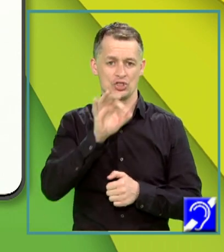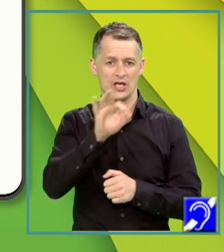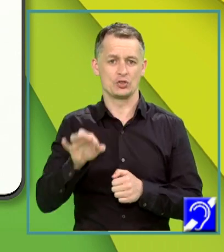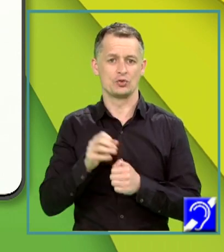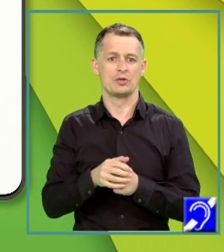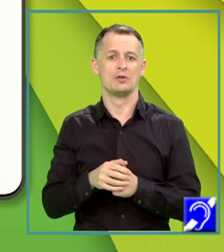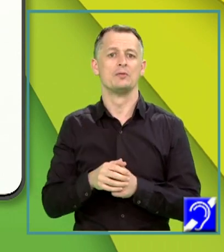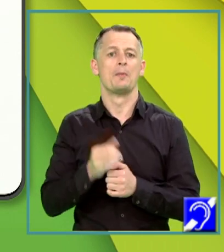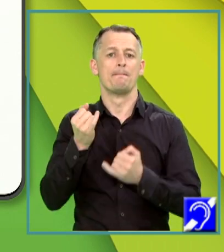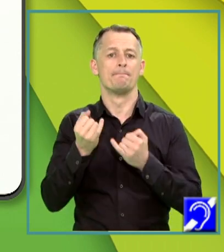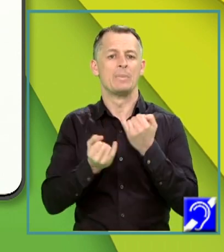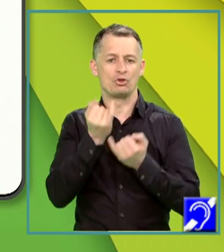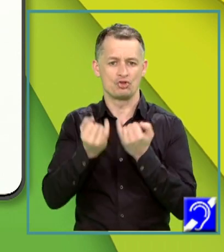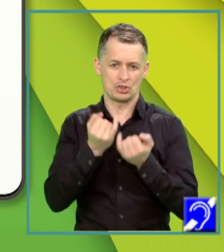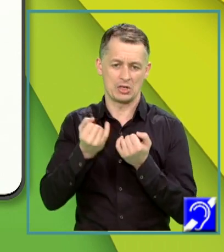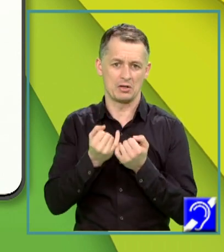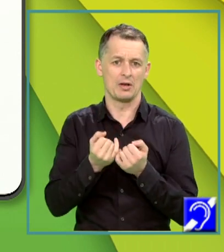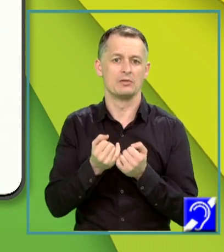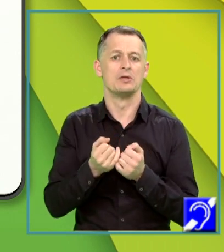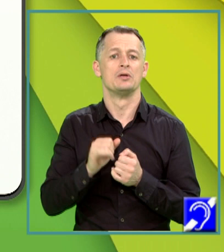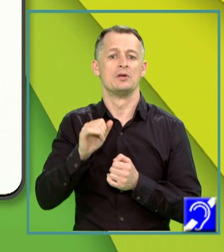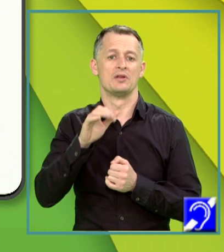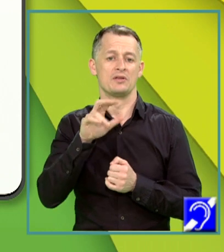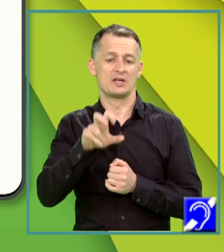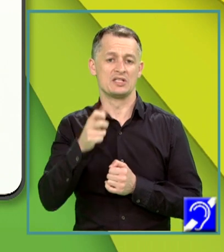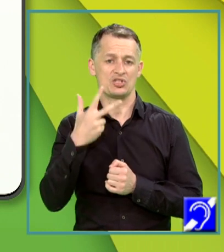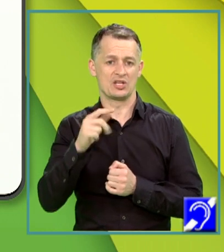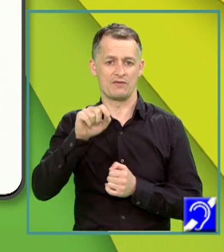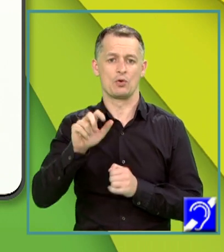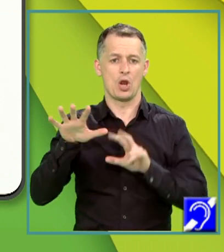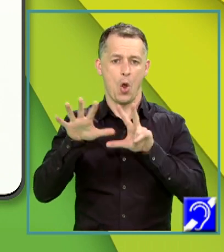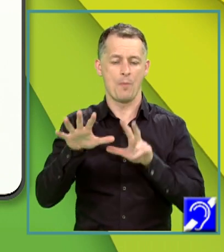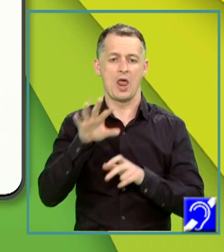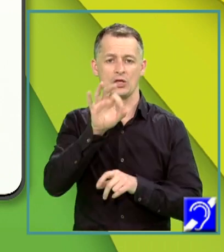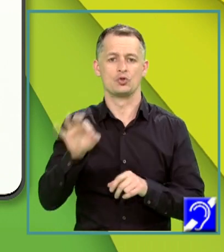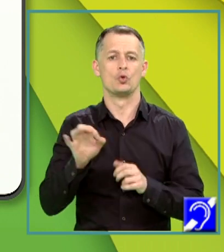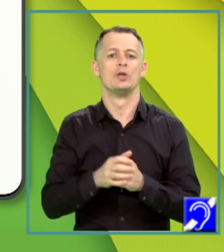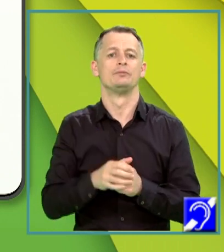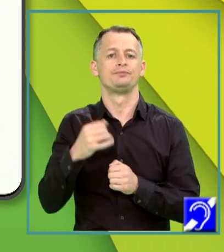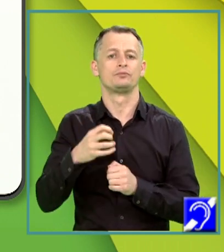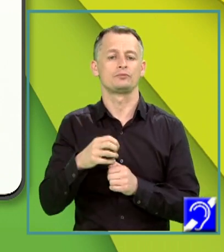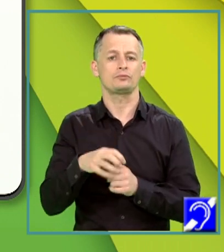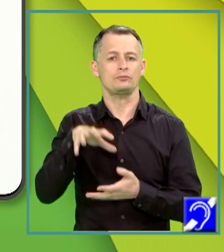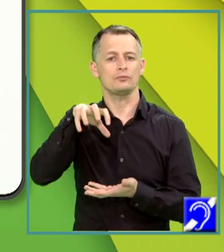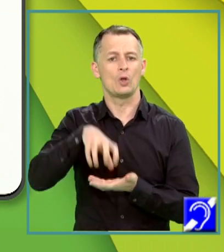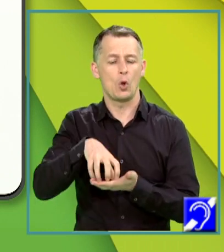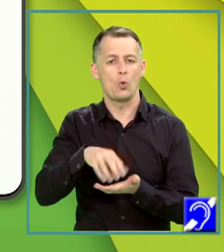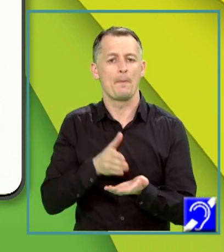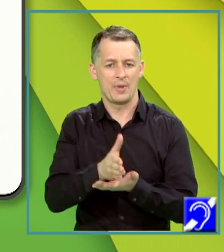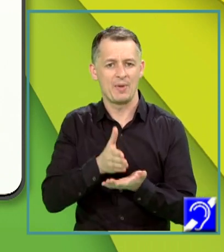fânețele ocupă împreună 33,7 la sută iar culturile permanente undeva la